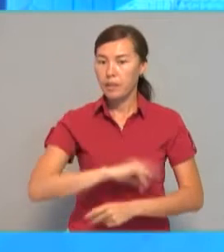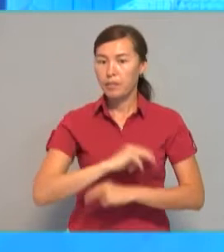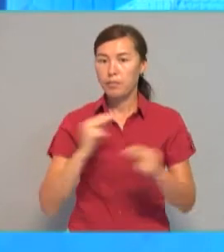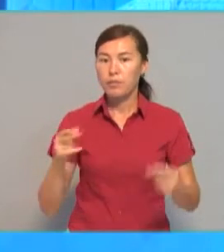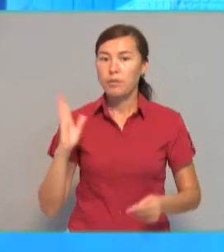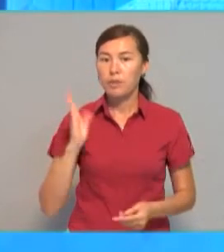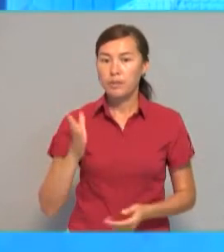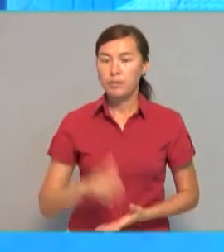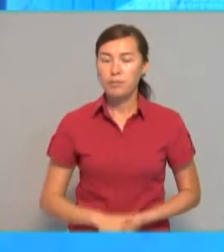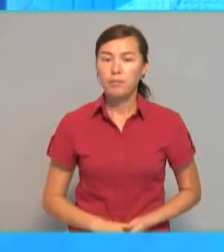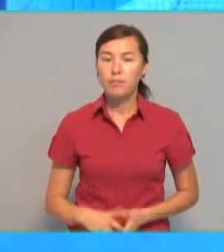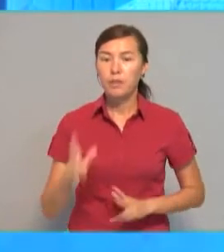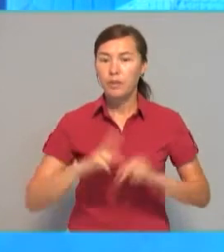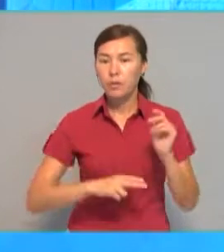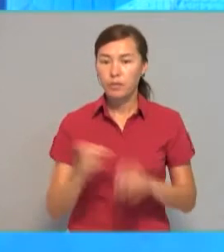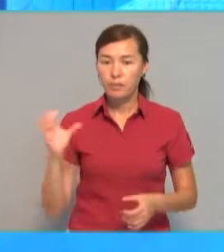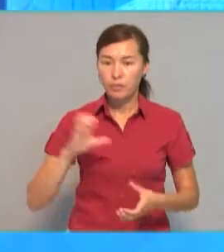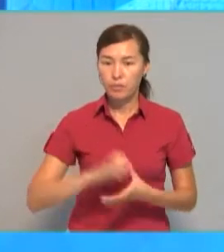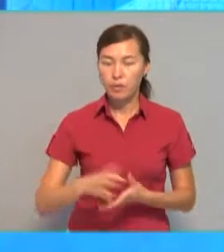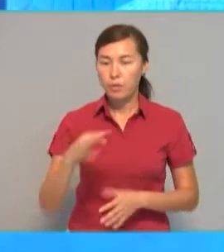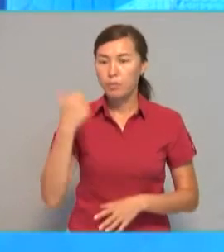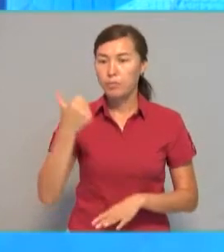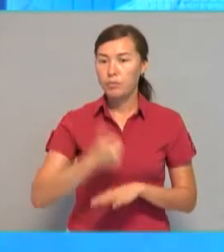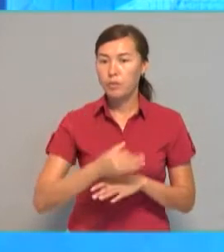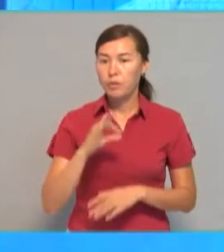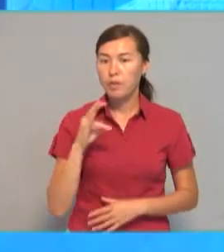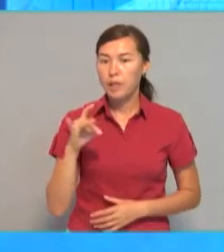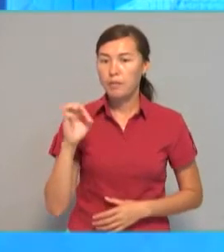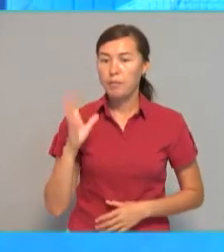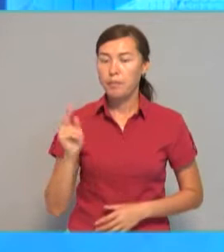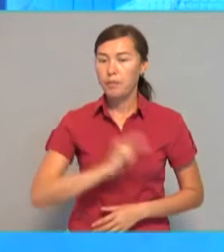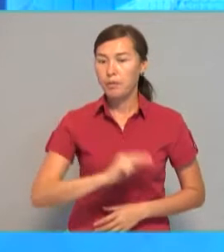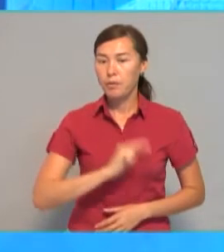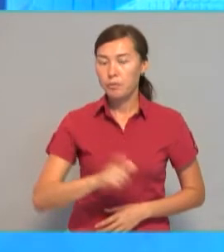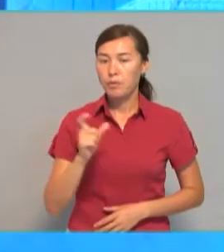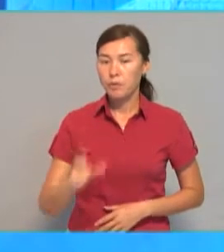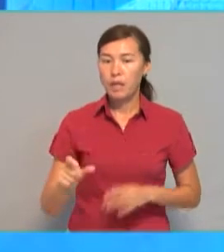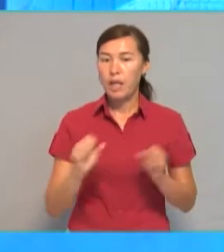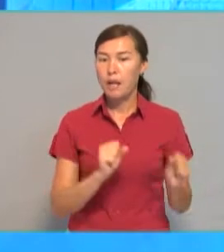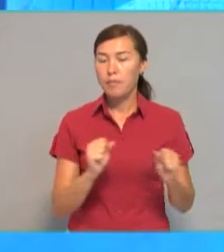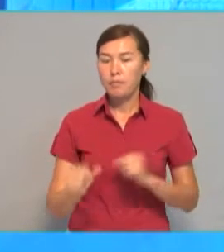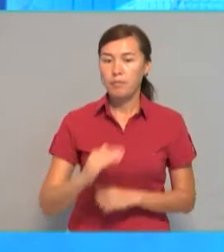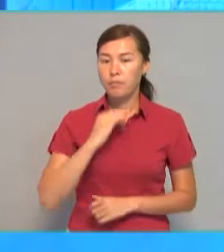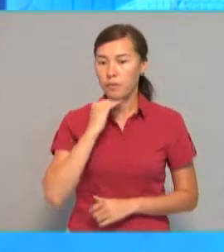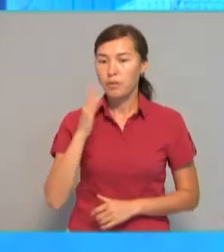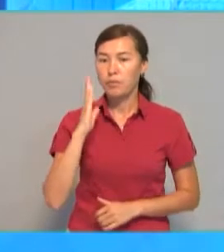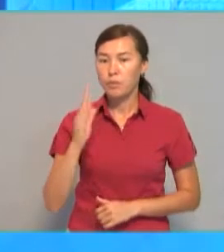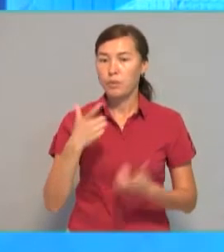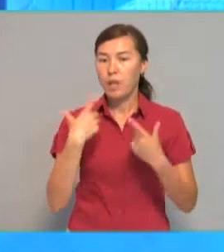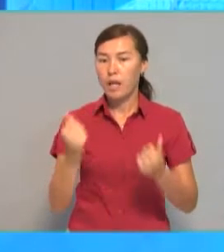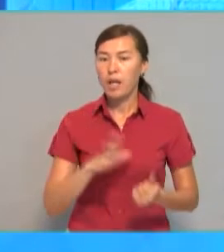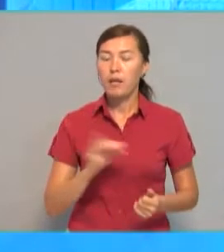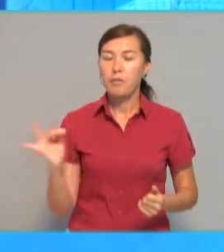деп жоспарлануда. Құрылыс барысымен танысып шыққан облыс әкімі Өмірзақ Шөкеев жұмысшыларға сақтық шараларын басты назарда ұстауды